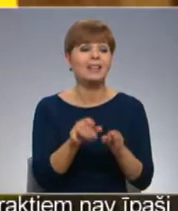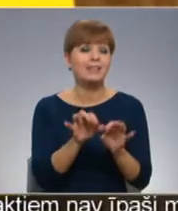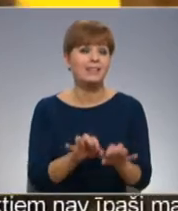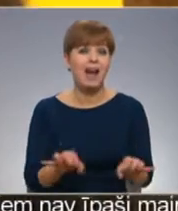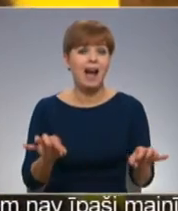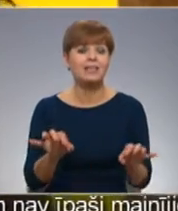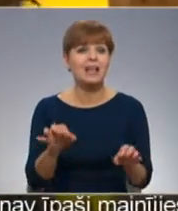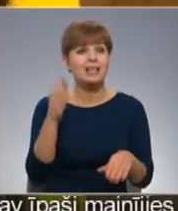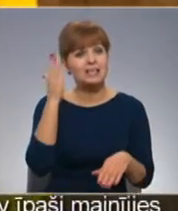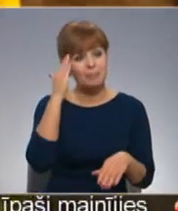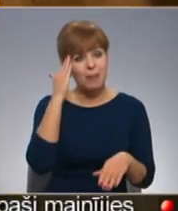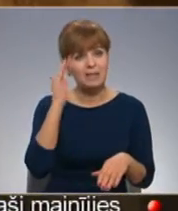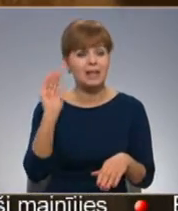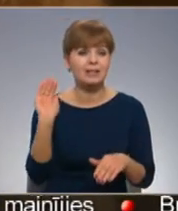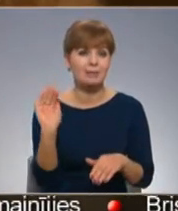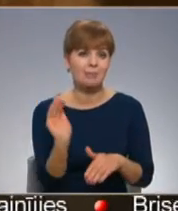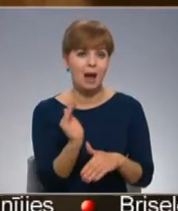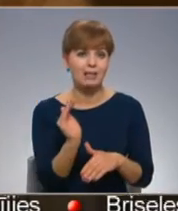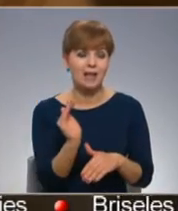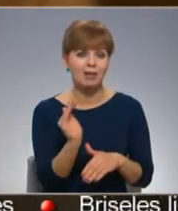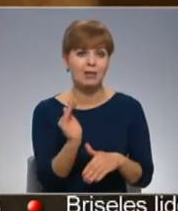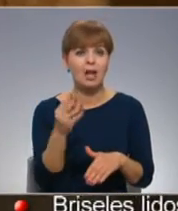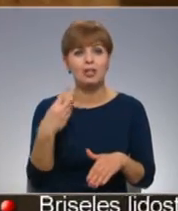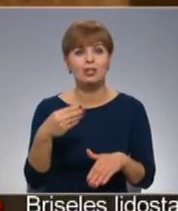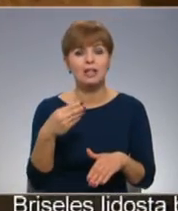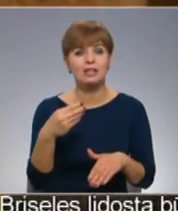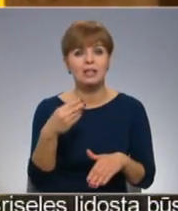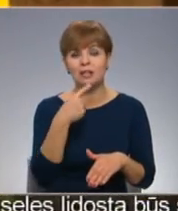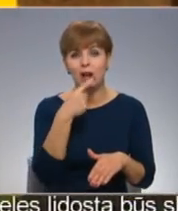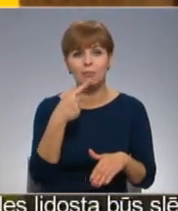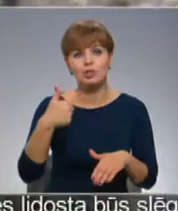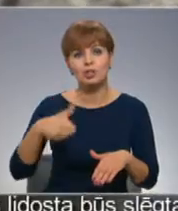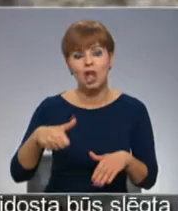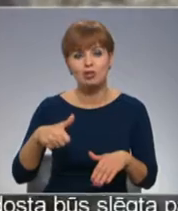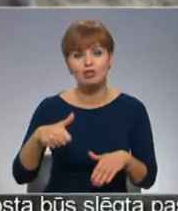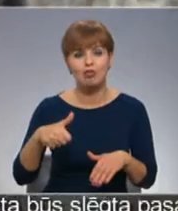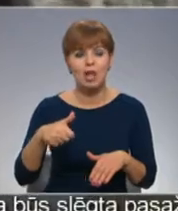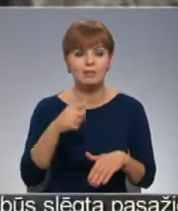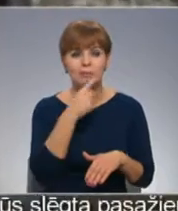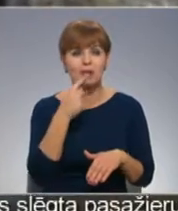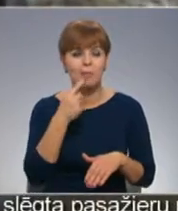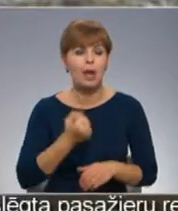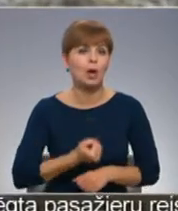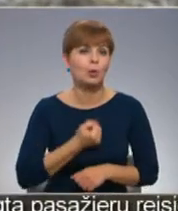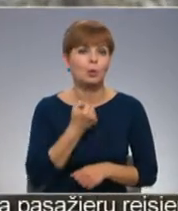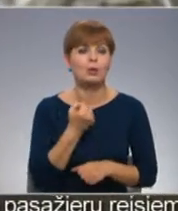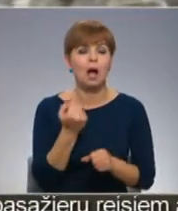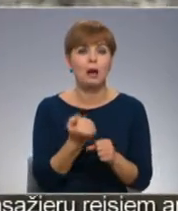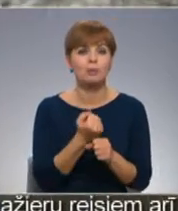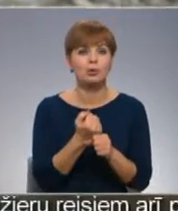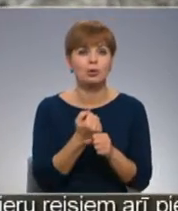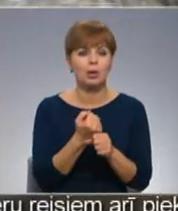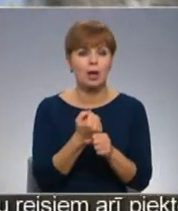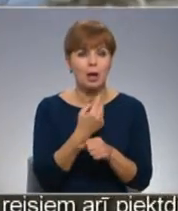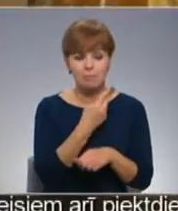skaisti. Smadzenes viņiem ir mazāks nekā acis. Smadzenes ir 40 gramu, acis ir 60 gramu. Tā kā liekas, ka viņam grūti ir apstrādāt par to bildi, ko